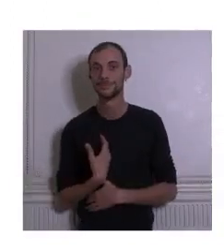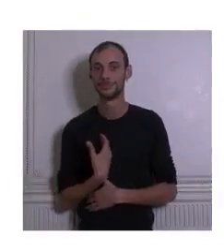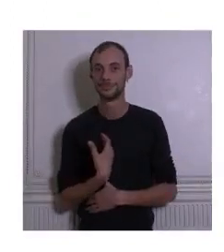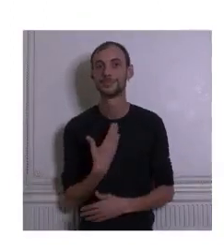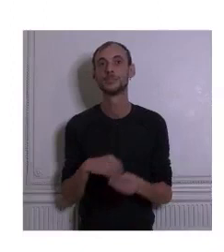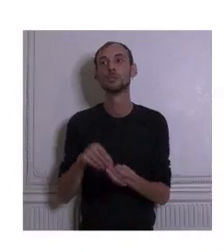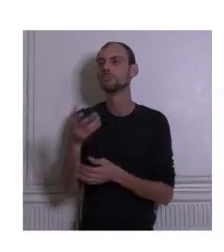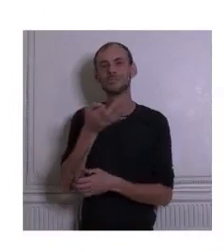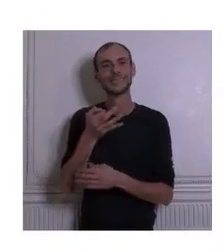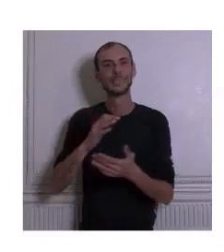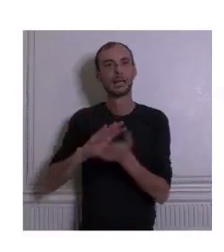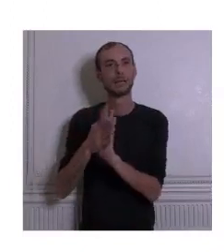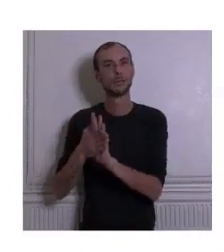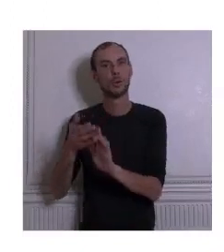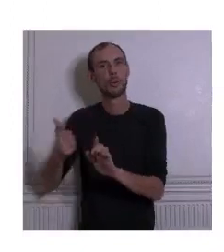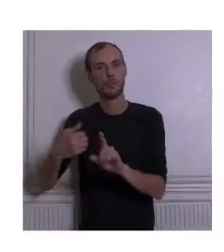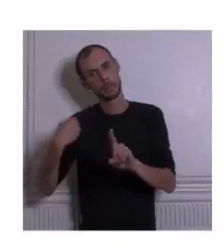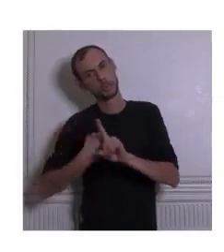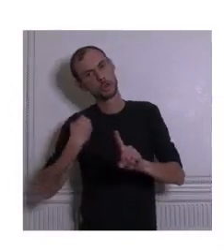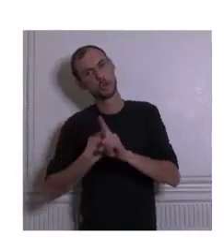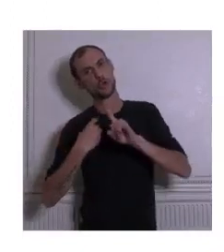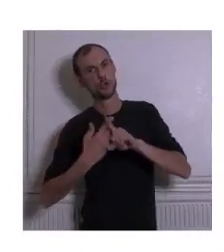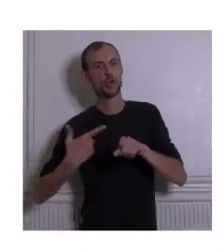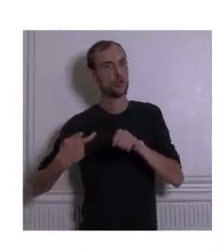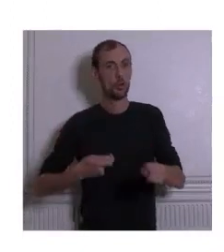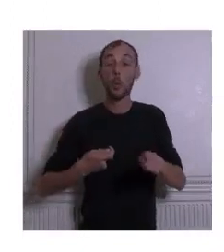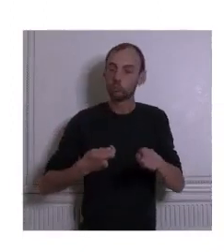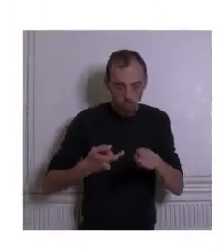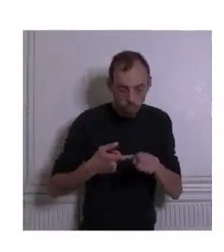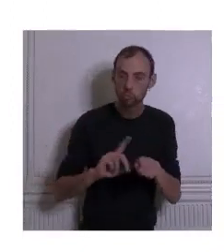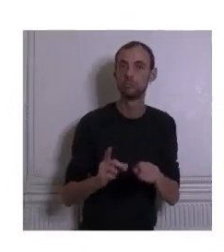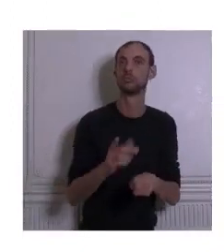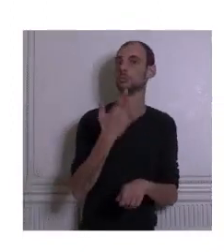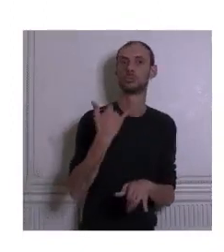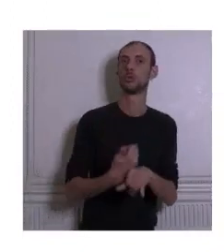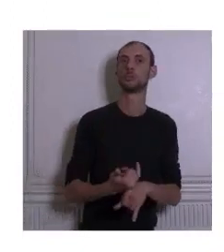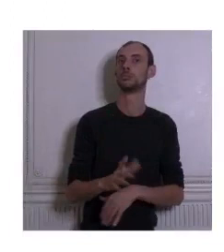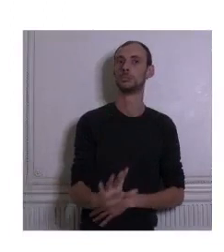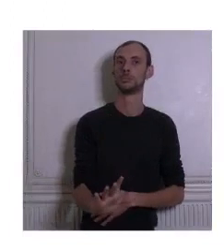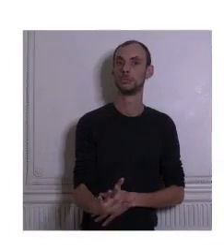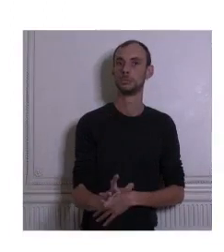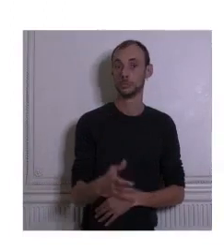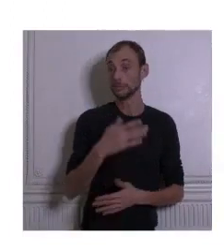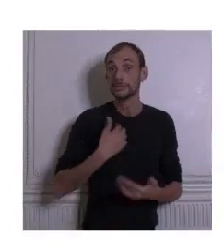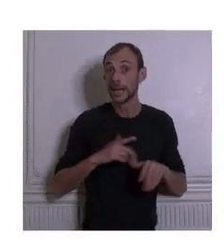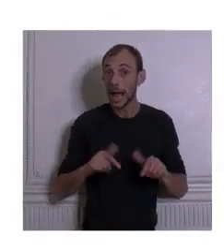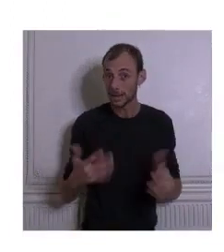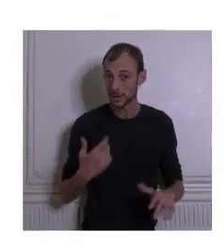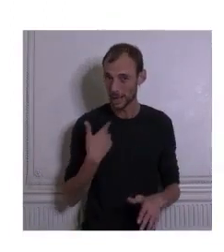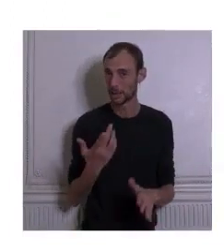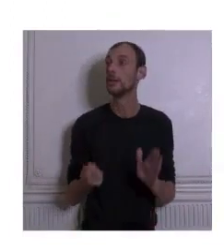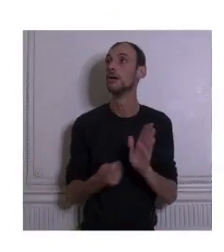D'autre part, je trouve que le texte ne rend pas justice